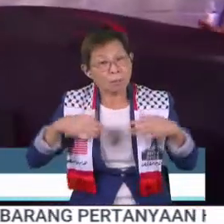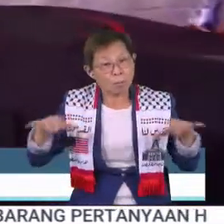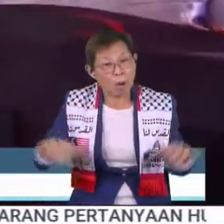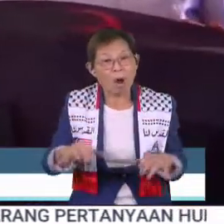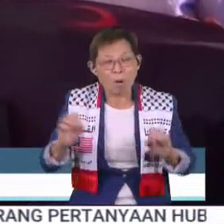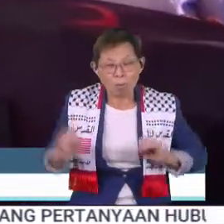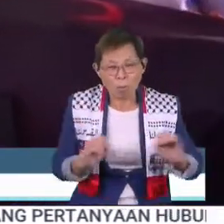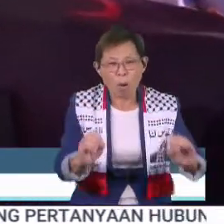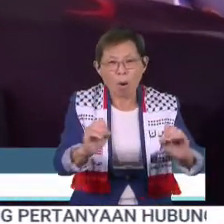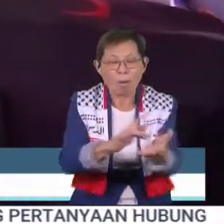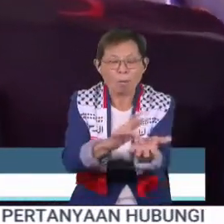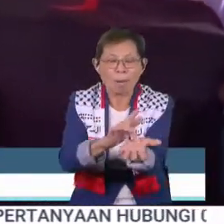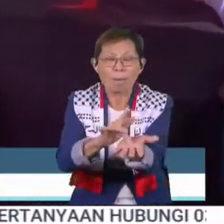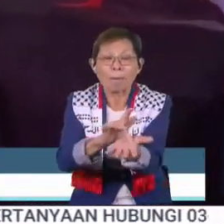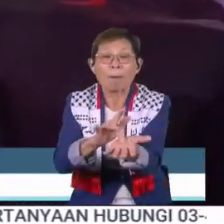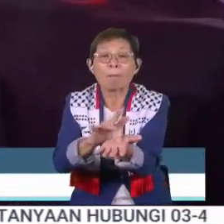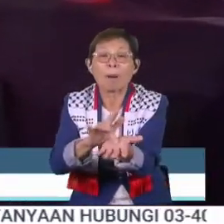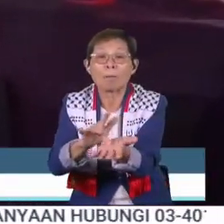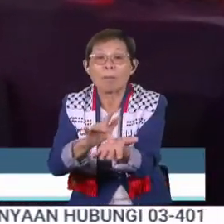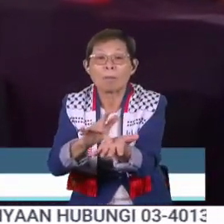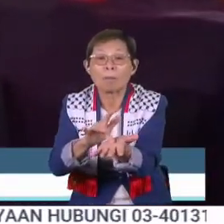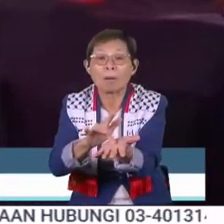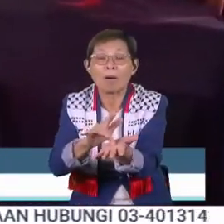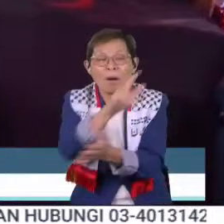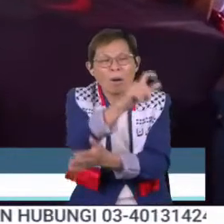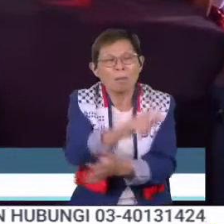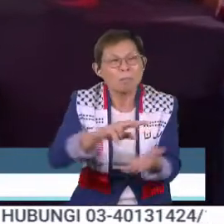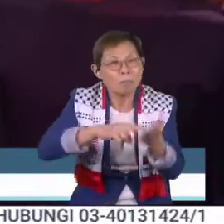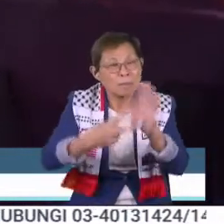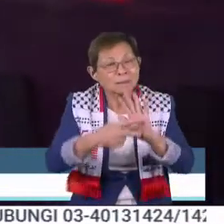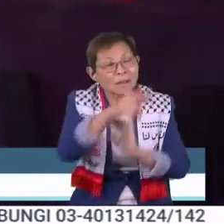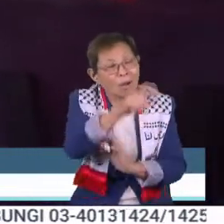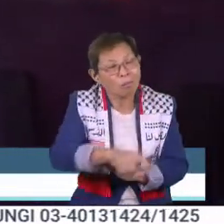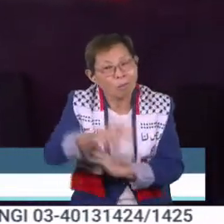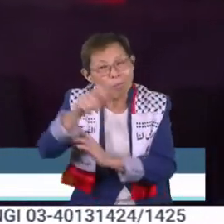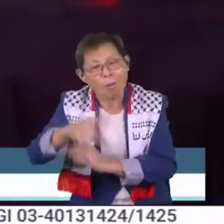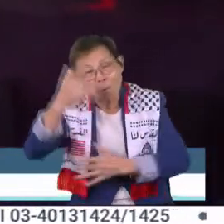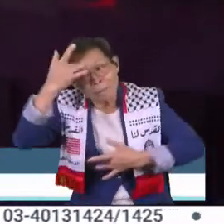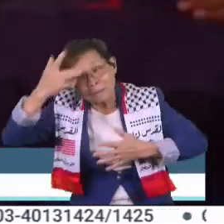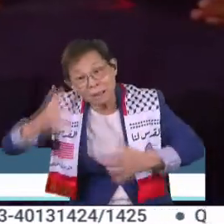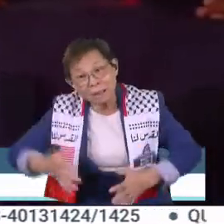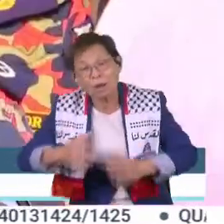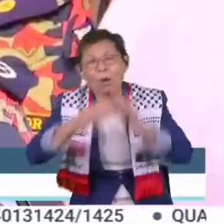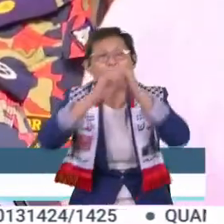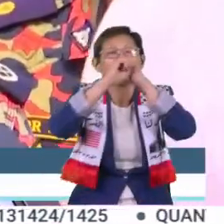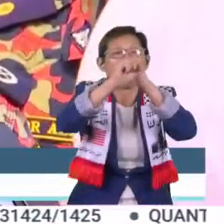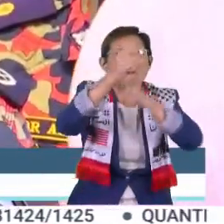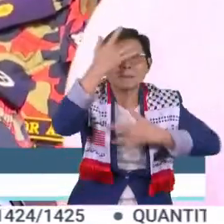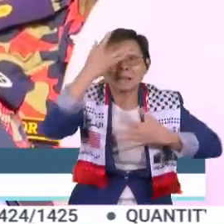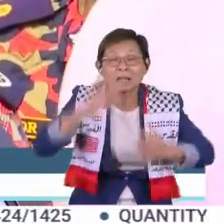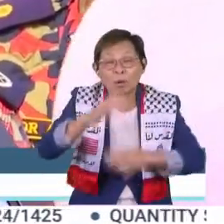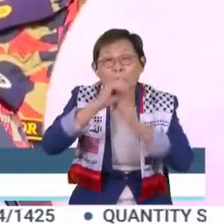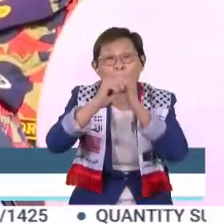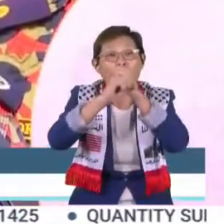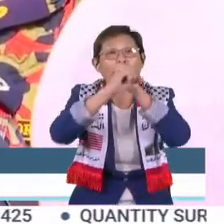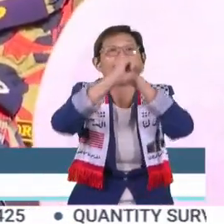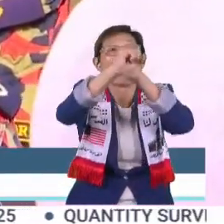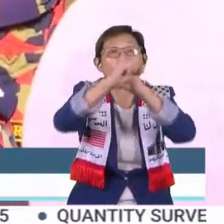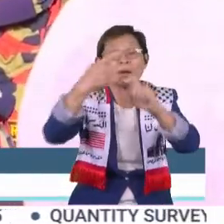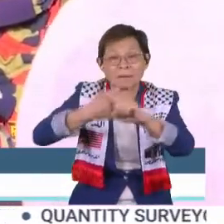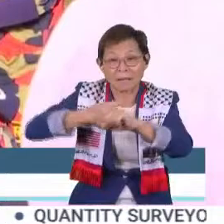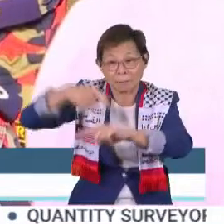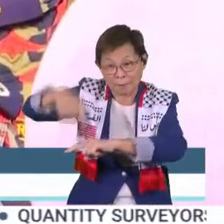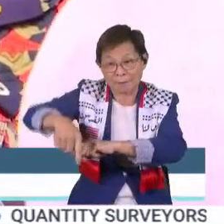melaksanakan operasi medivac, iaitu mengambil mangsa ataupun pesakit orang asli ini daripada